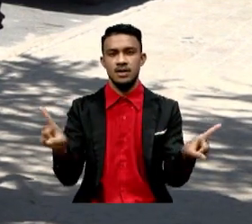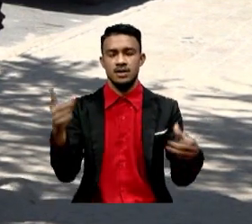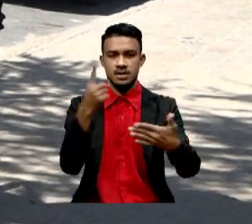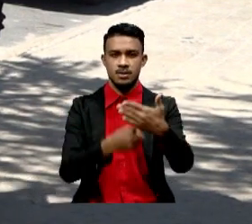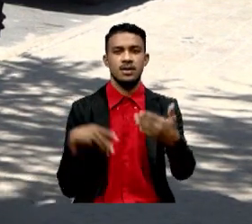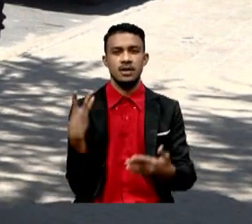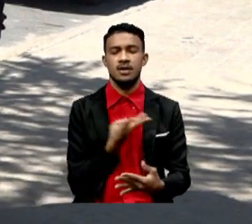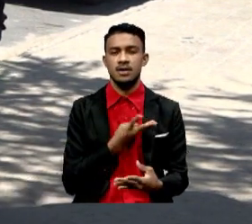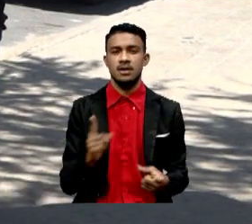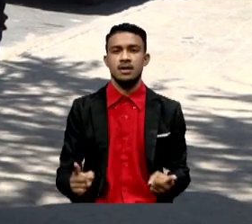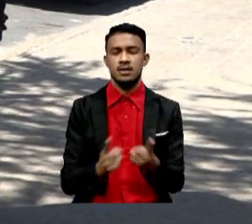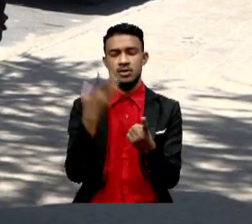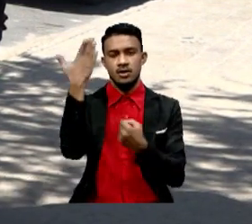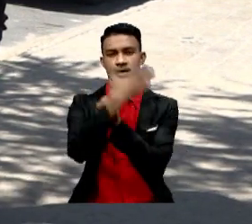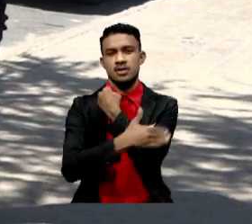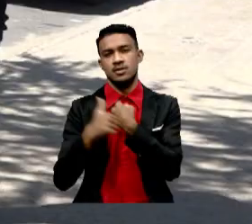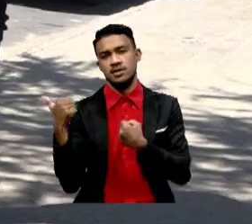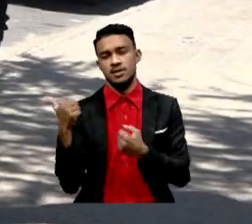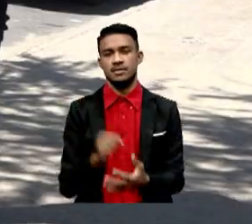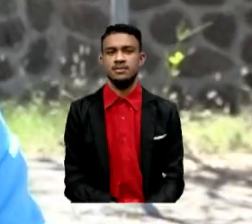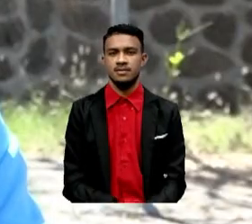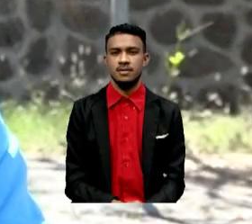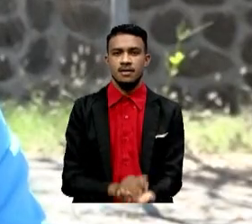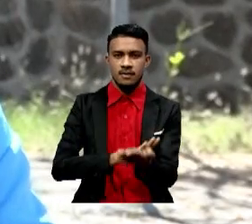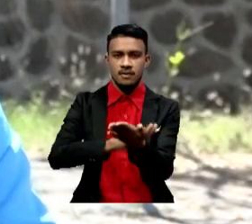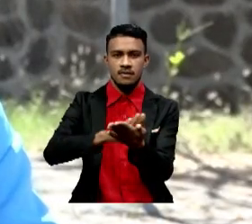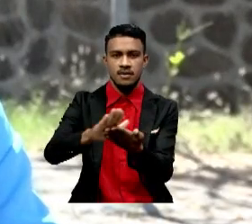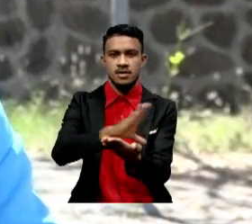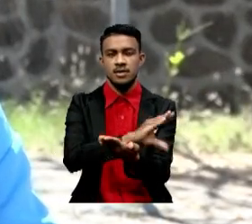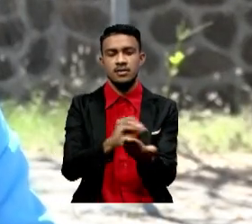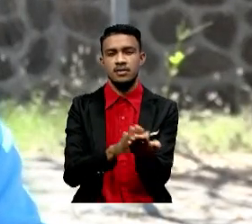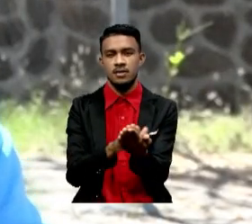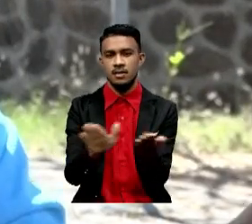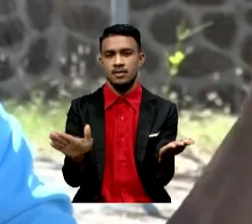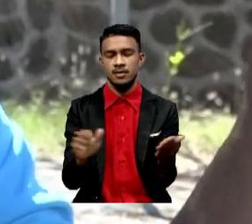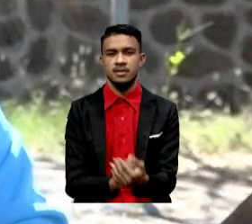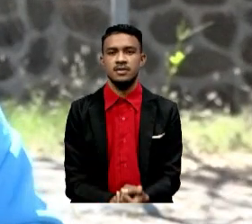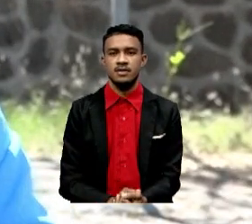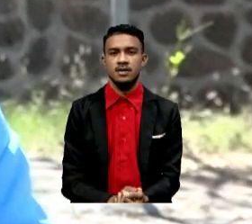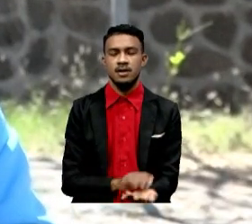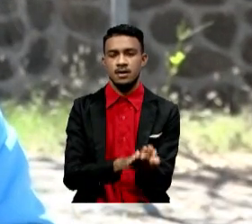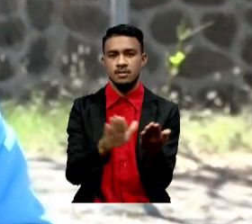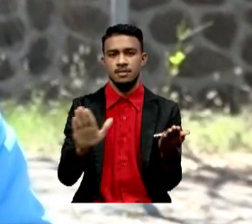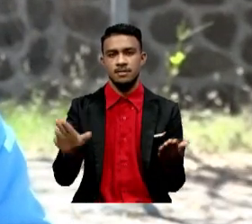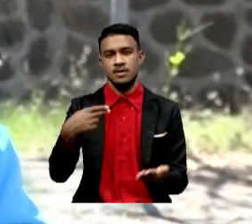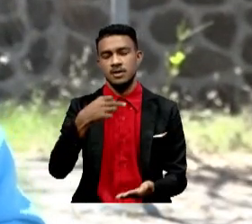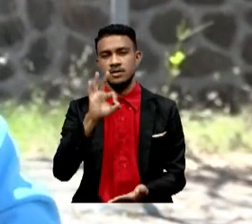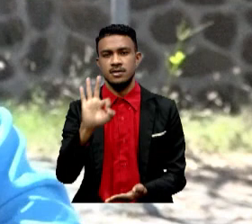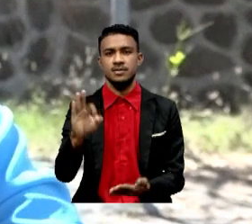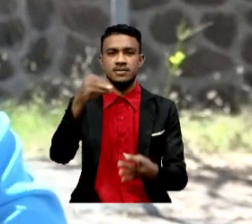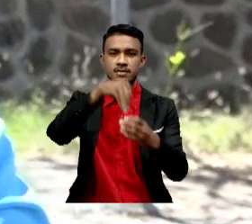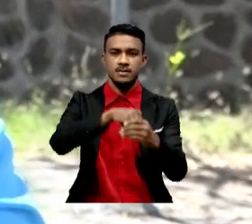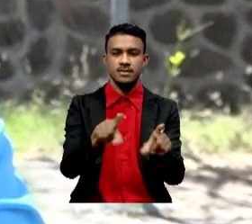ita hasoru iha rai selu. Fase amos. Amos intina laran.